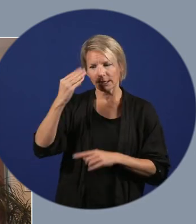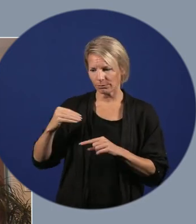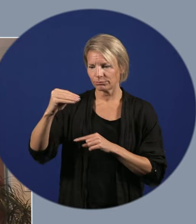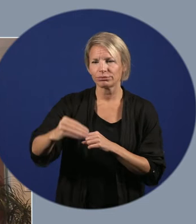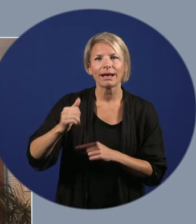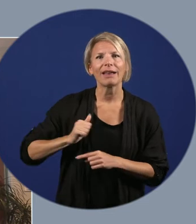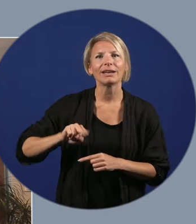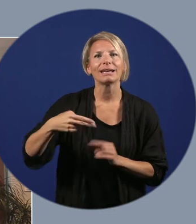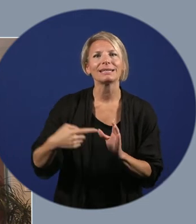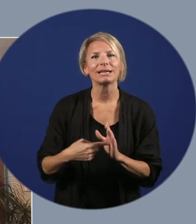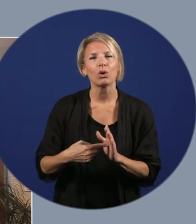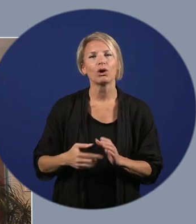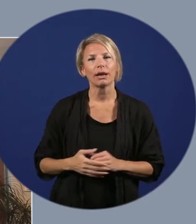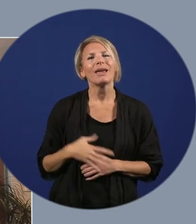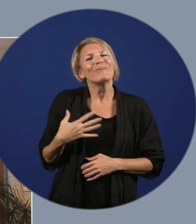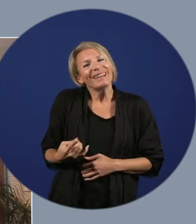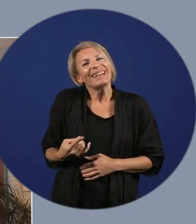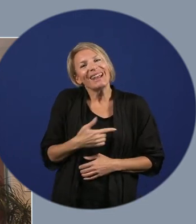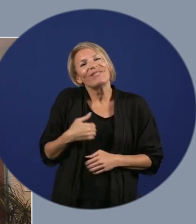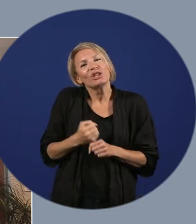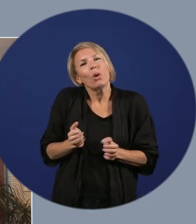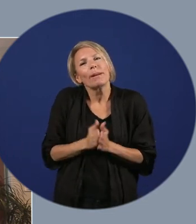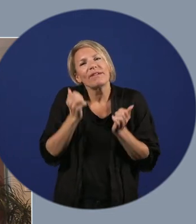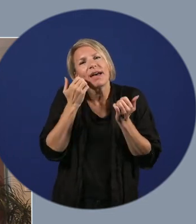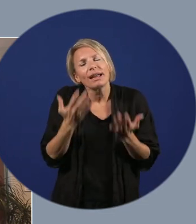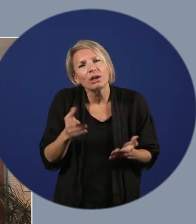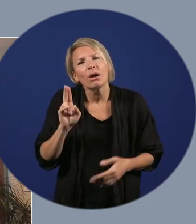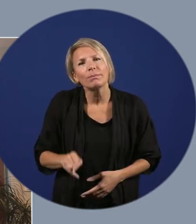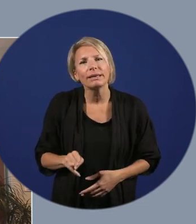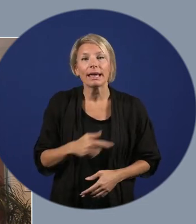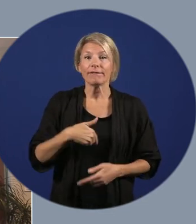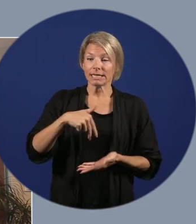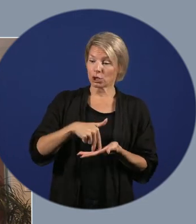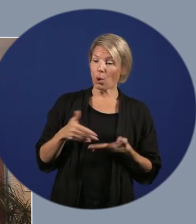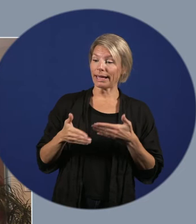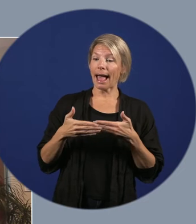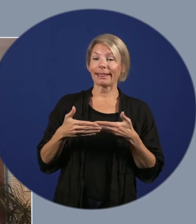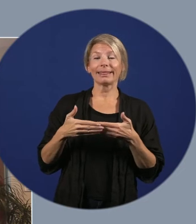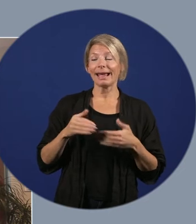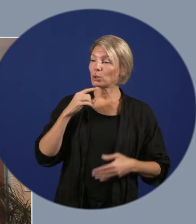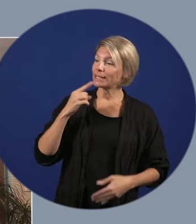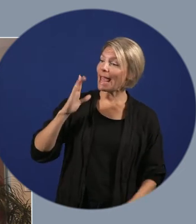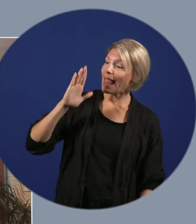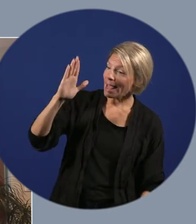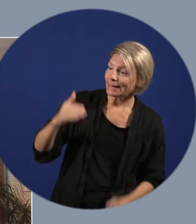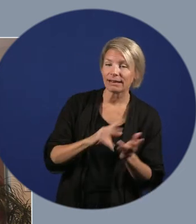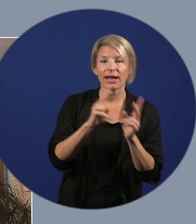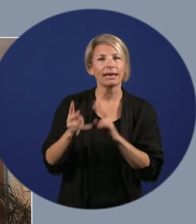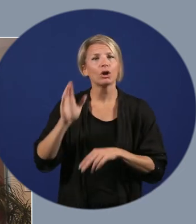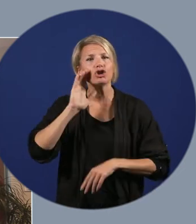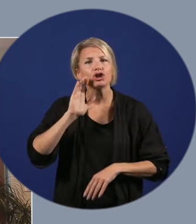Men egentligen så är det vi gör varje dag. Allt ifrån att stå i entrén och säga hej till varandra, till att lyssna på varandra, till